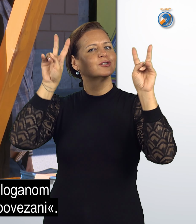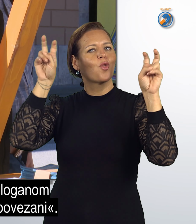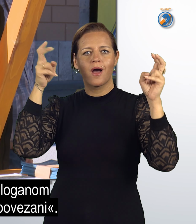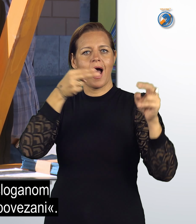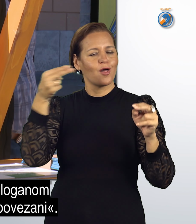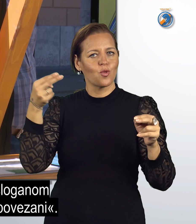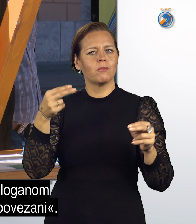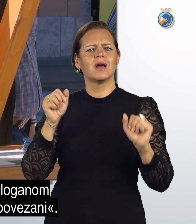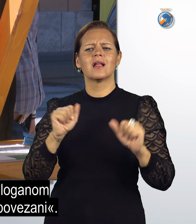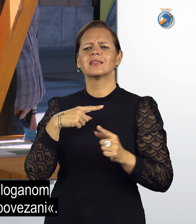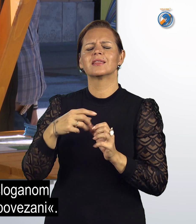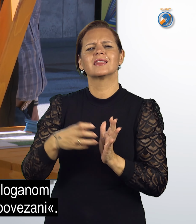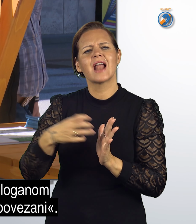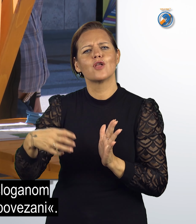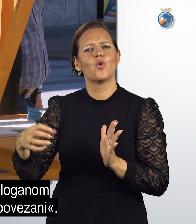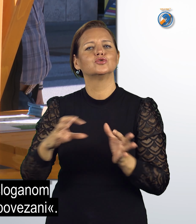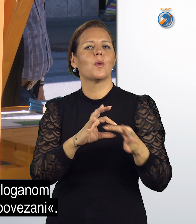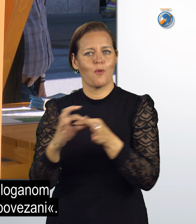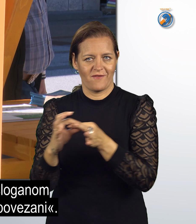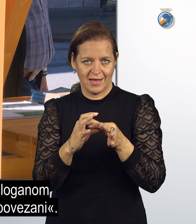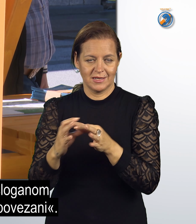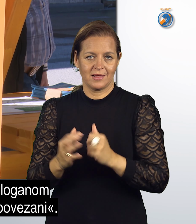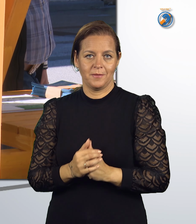pod sloganom Trajnostno povezani.